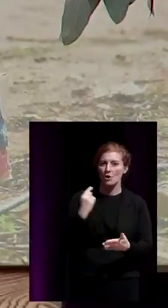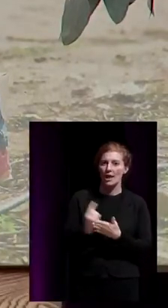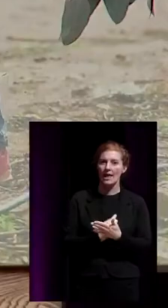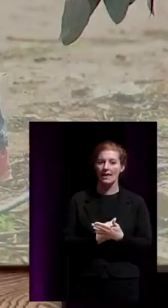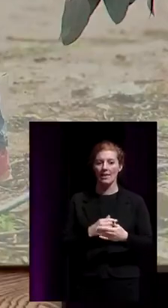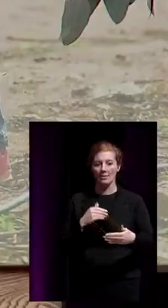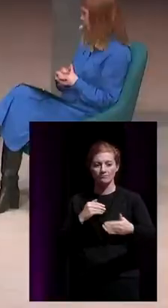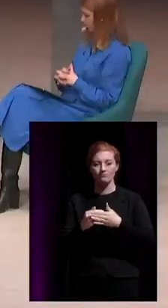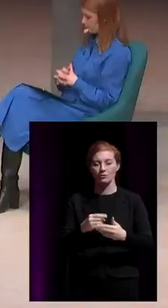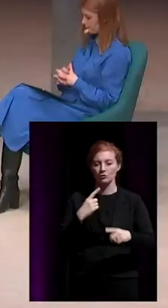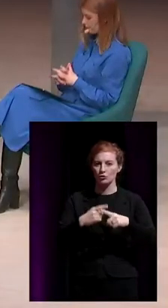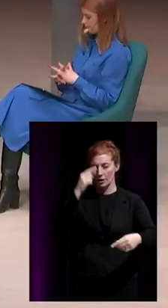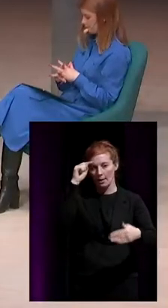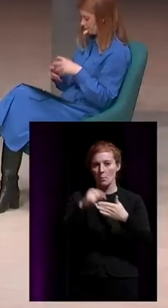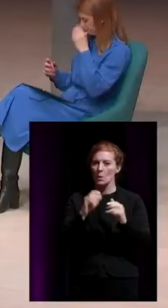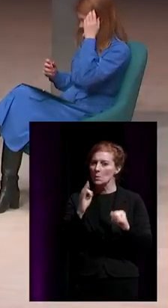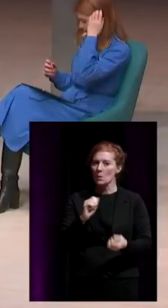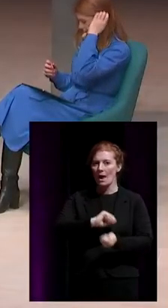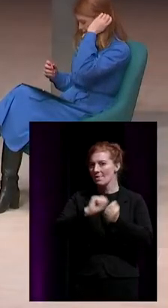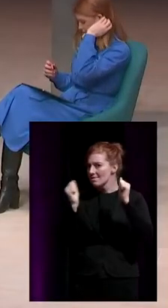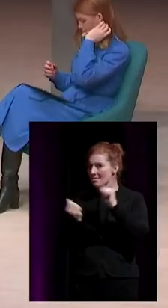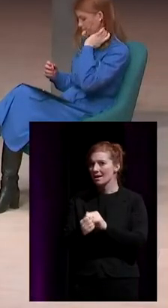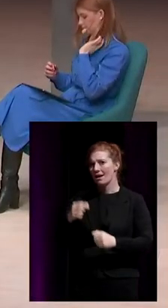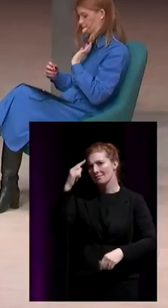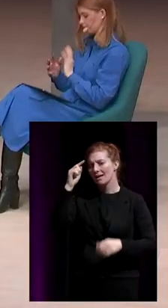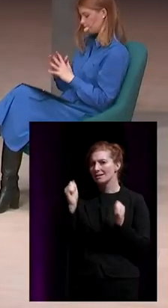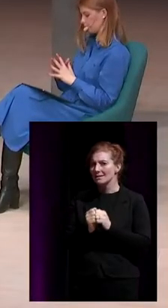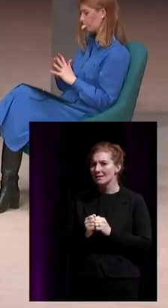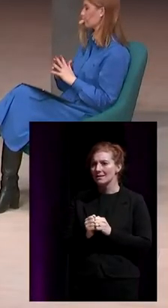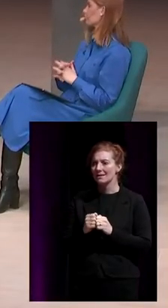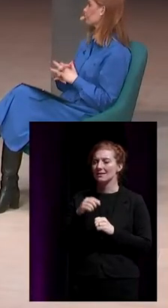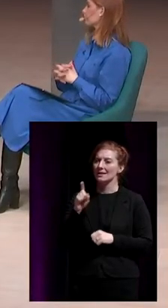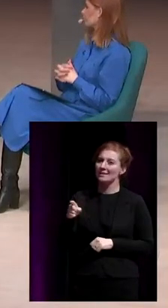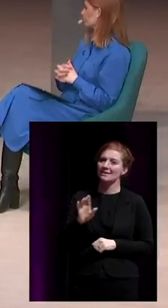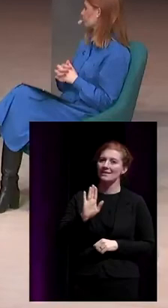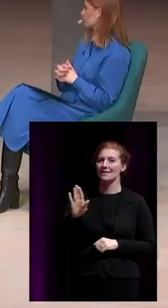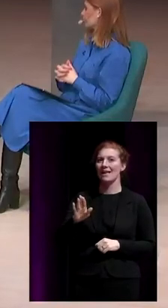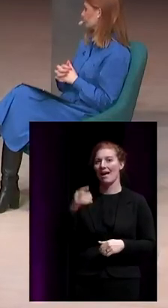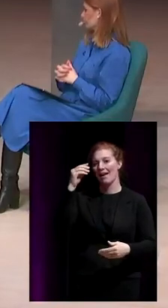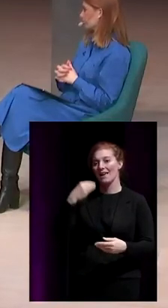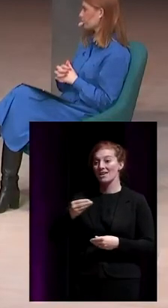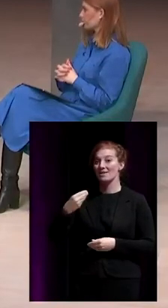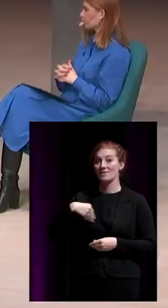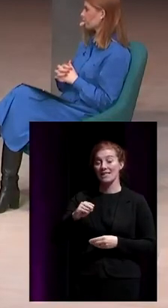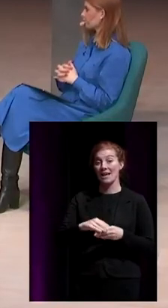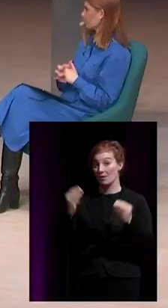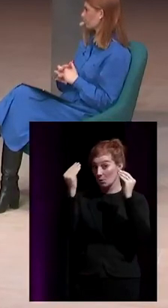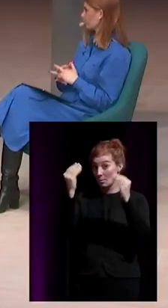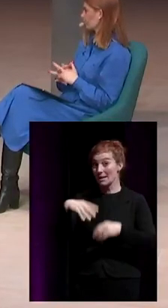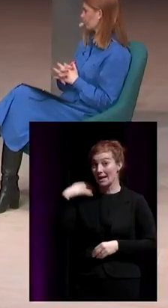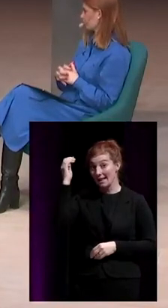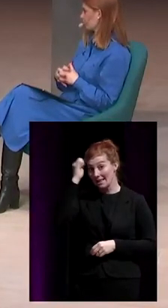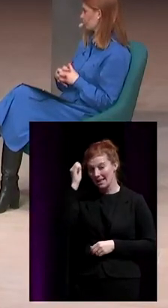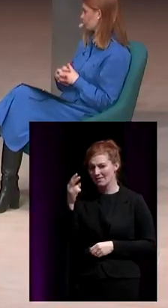mål? Hur ska vi vända det här tankesättet? Att få till exempel dina investeringar då i utbildning i Indien att faktiskt då ses som en